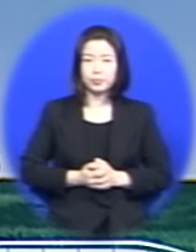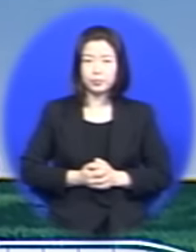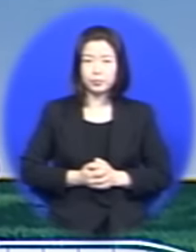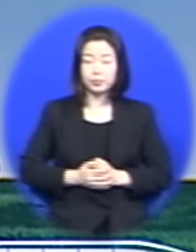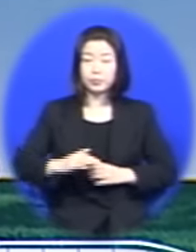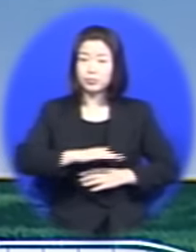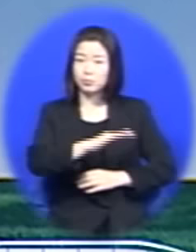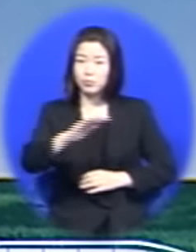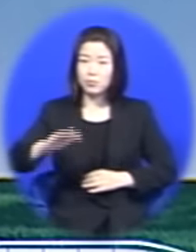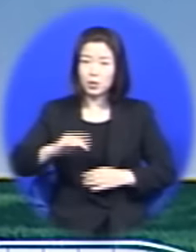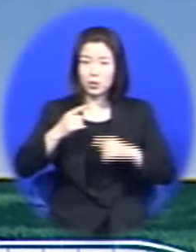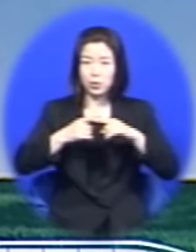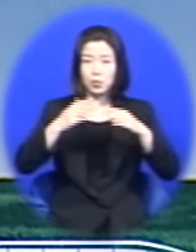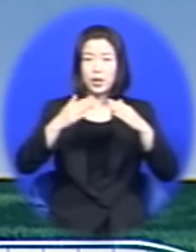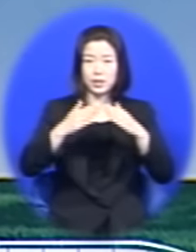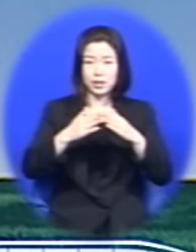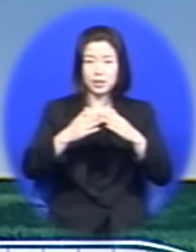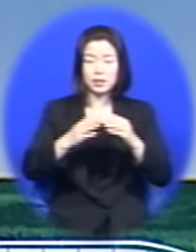우리 교회는